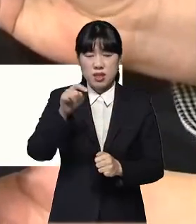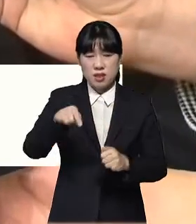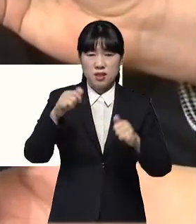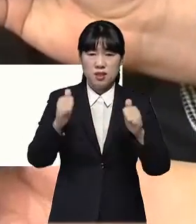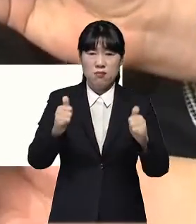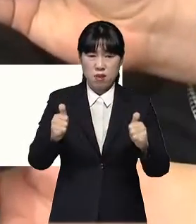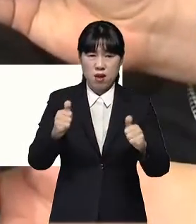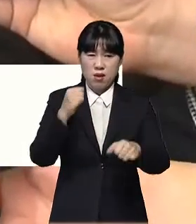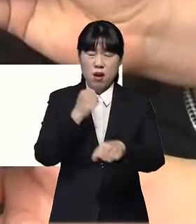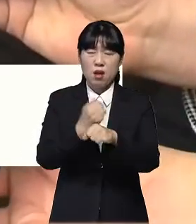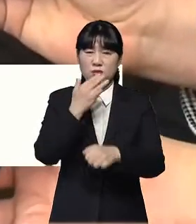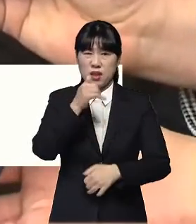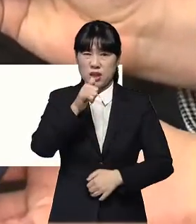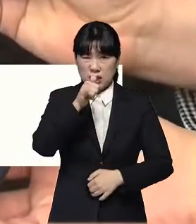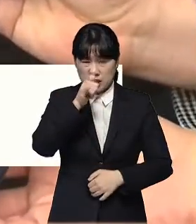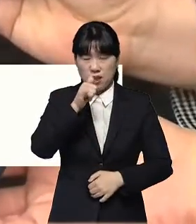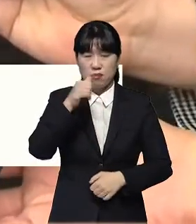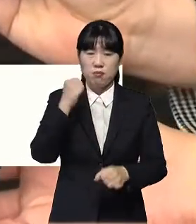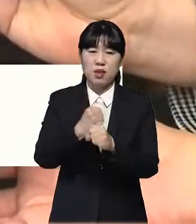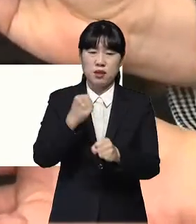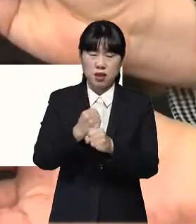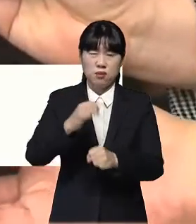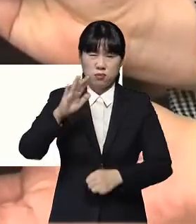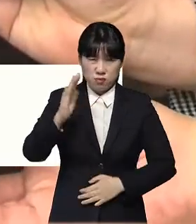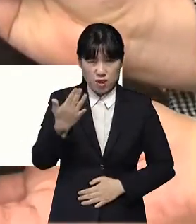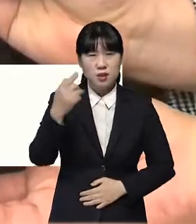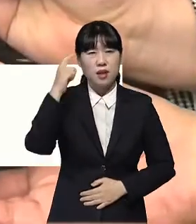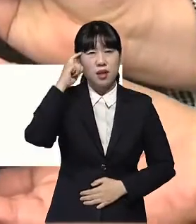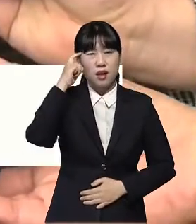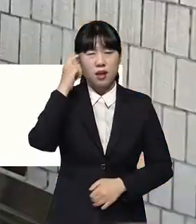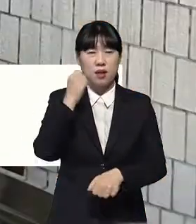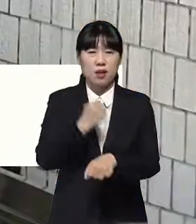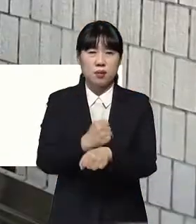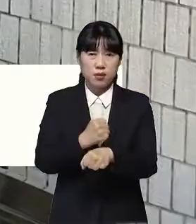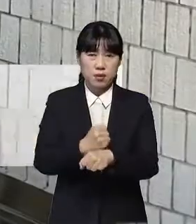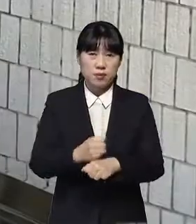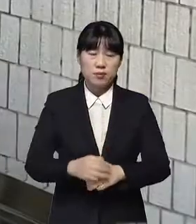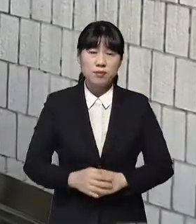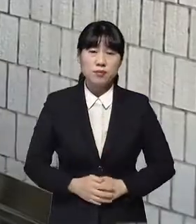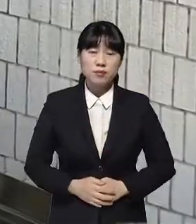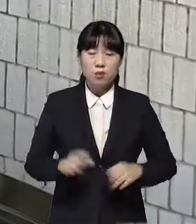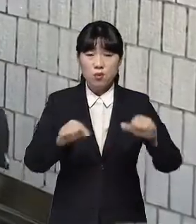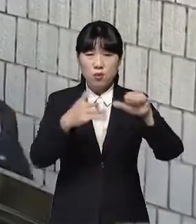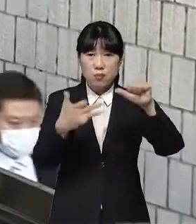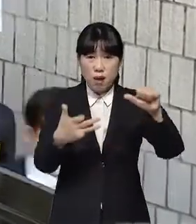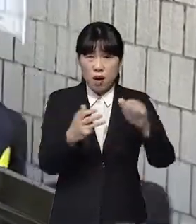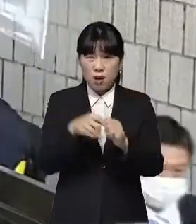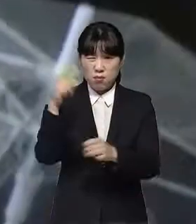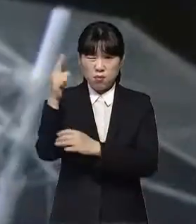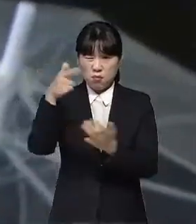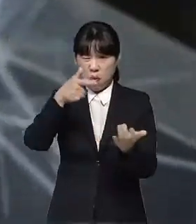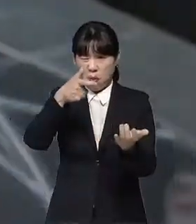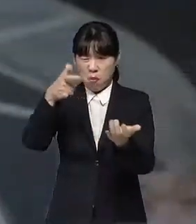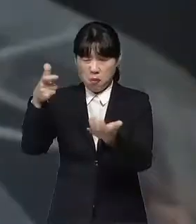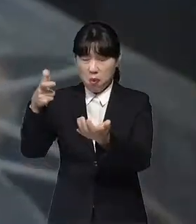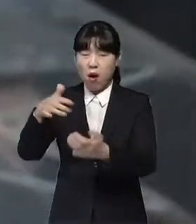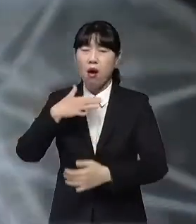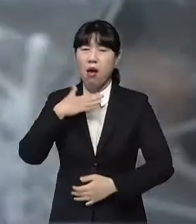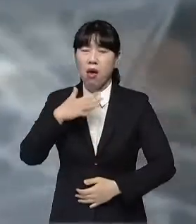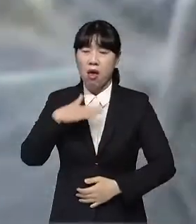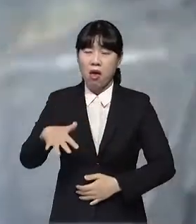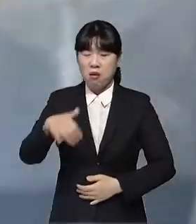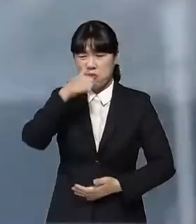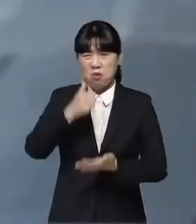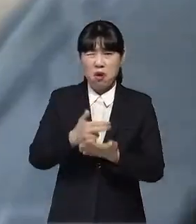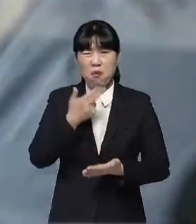구속해서 구속 상태에서 재판을 받도록 그렇게 해야 되지 않을까 싶습니다. 5.18 헬기 사격 사실 등을 부정하며